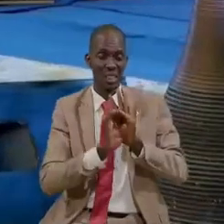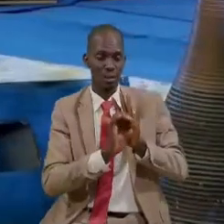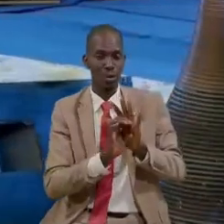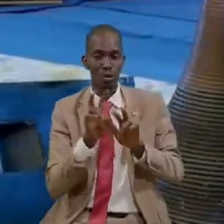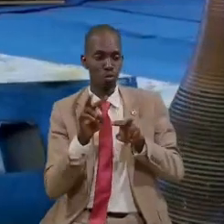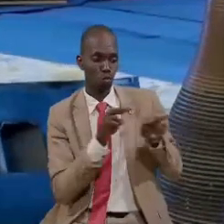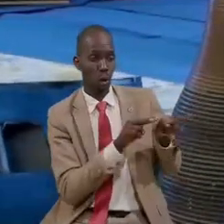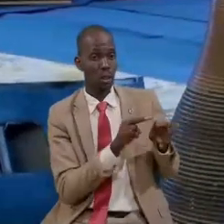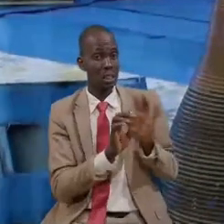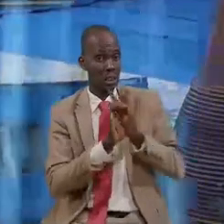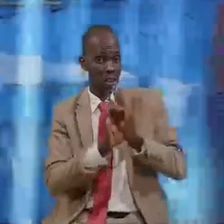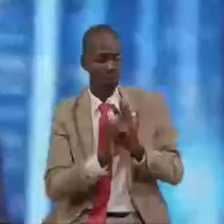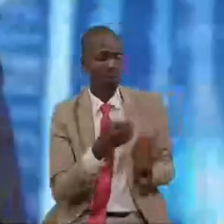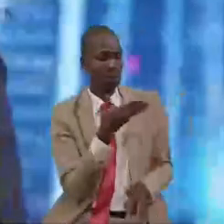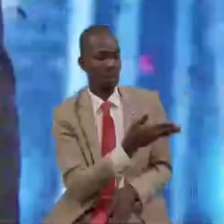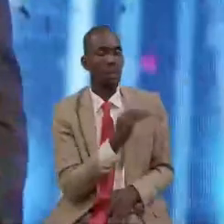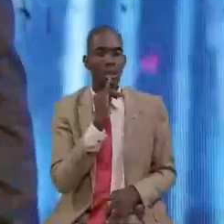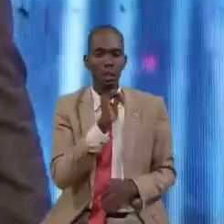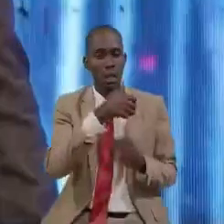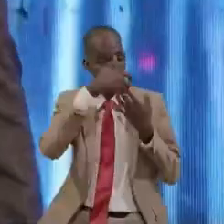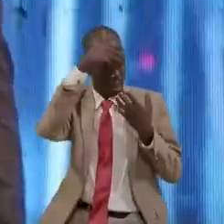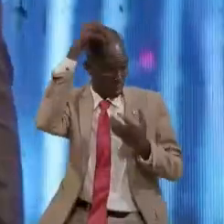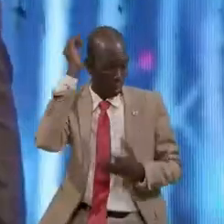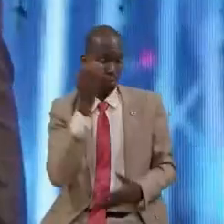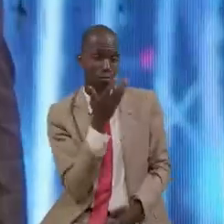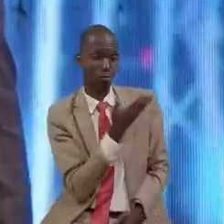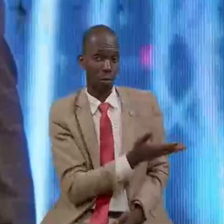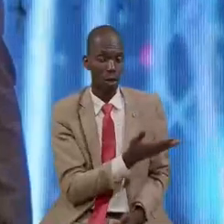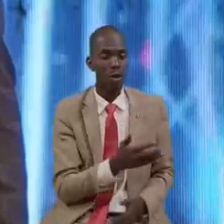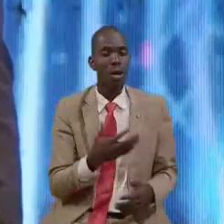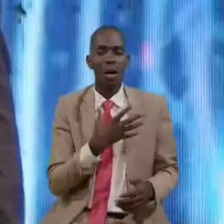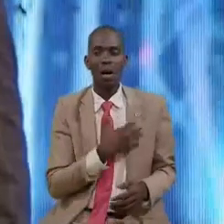lion là-bas. Regardez tous les,